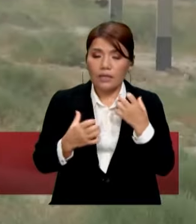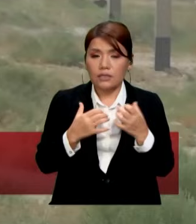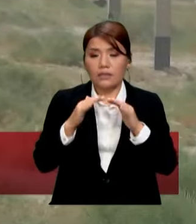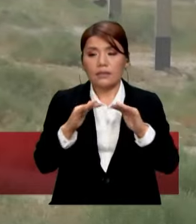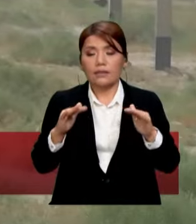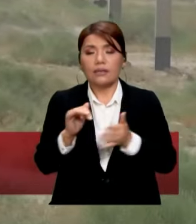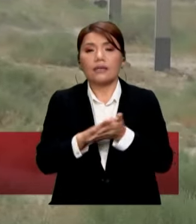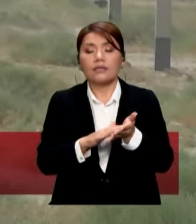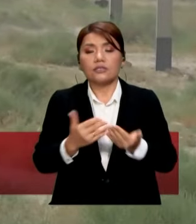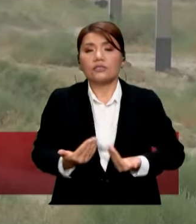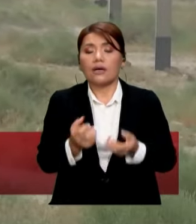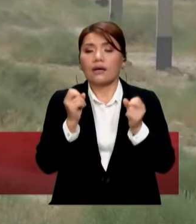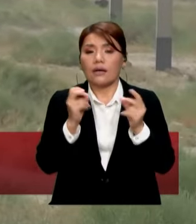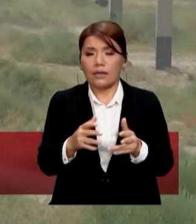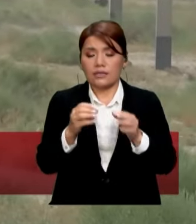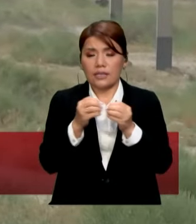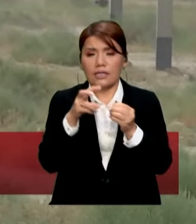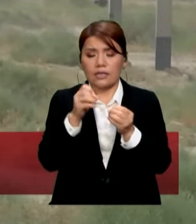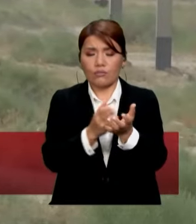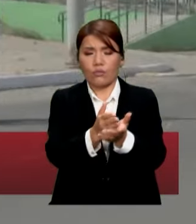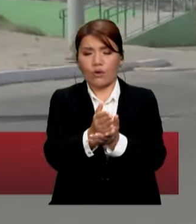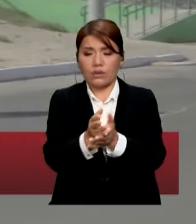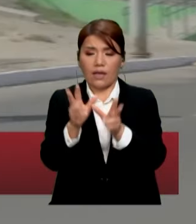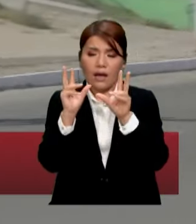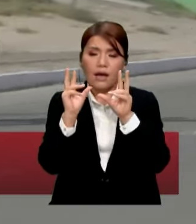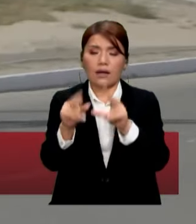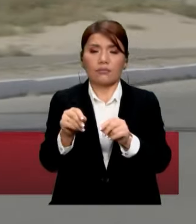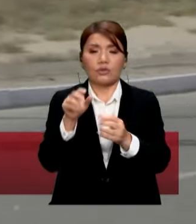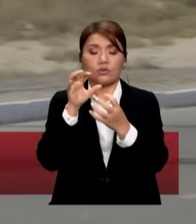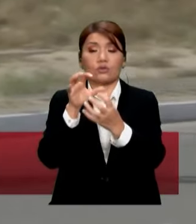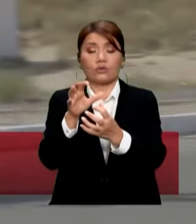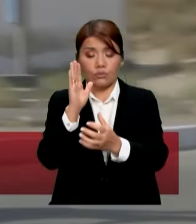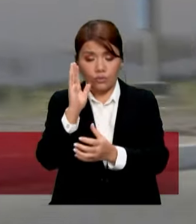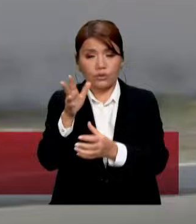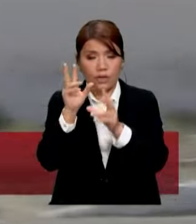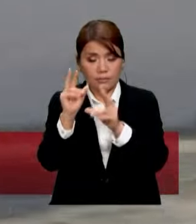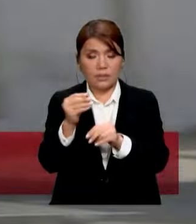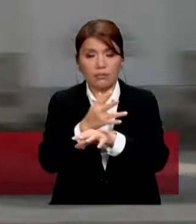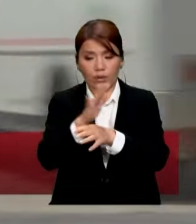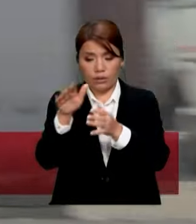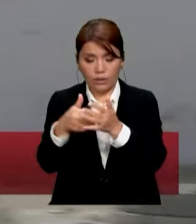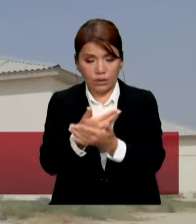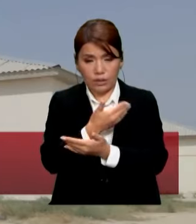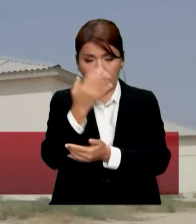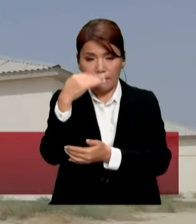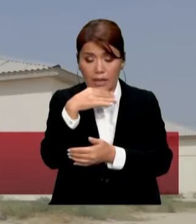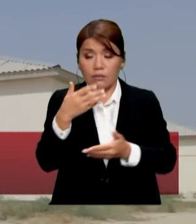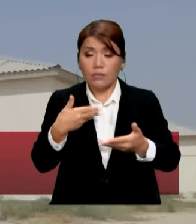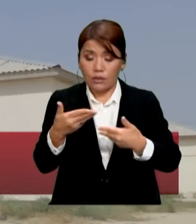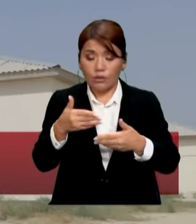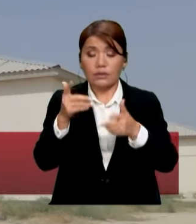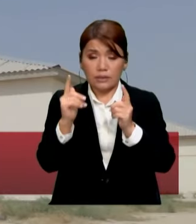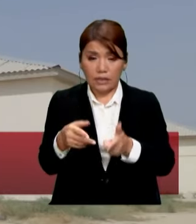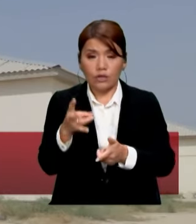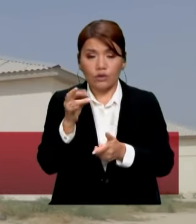своих детей. Больше 10 лет местные власти только обещают школьный автобус. Родители не против, чтобы дети шли пешком, но беспокоятся за